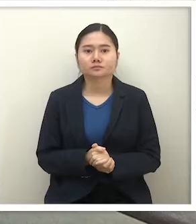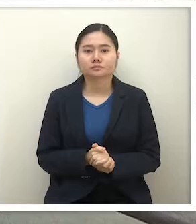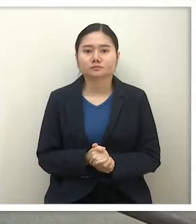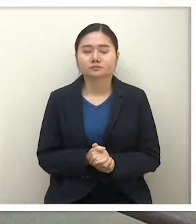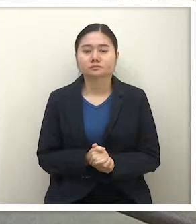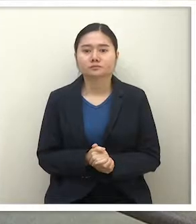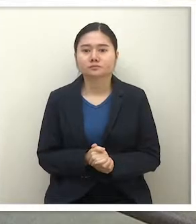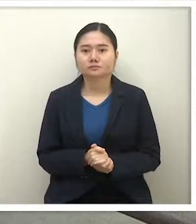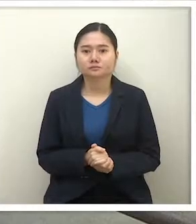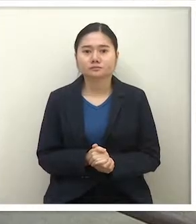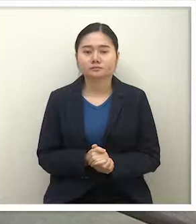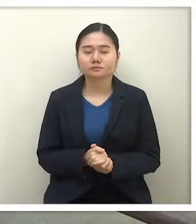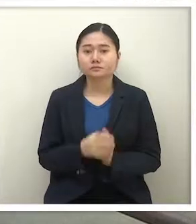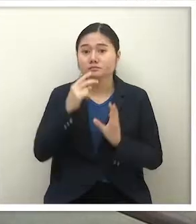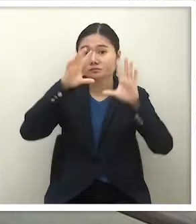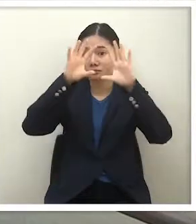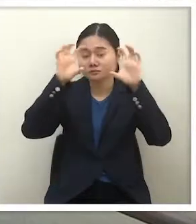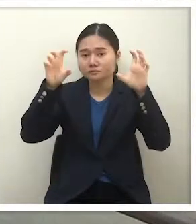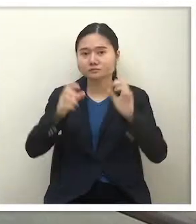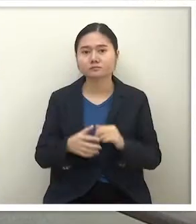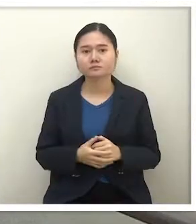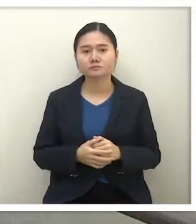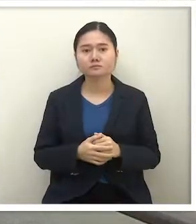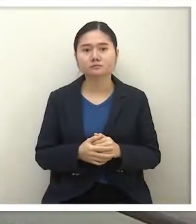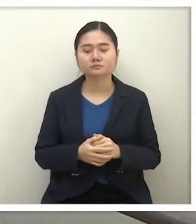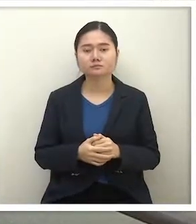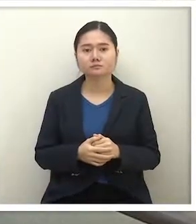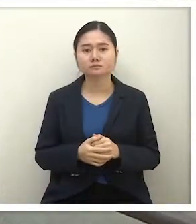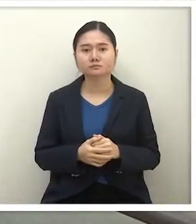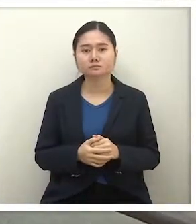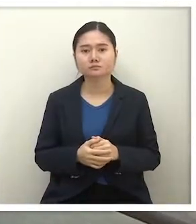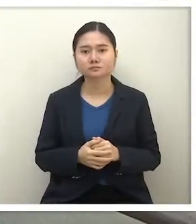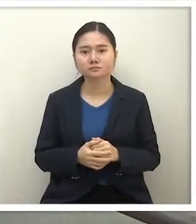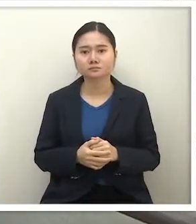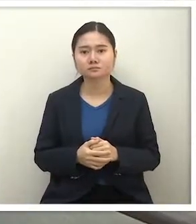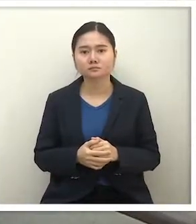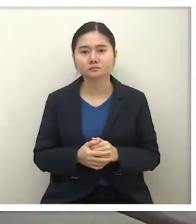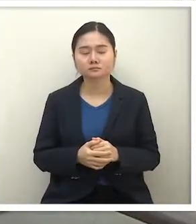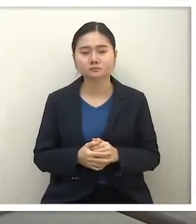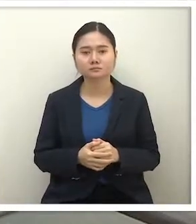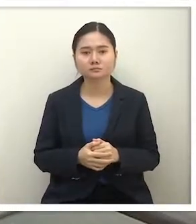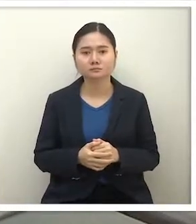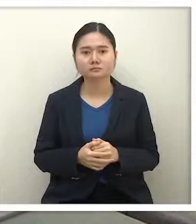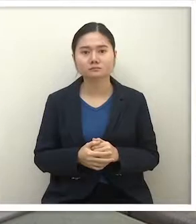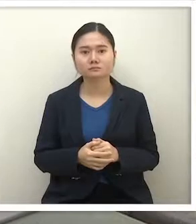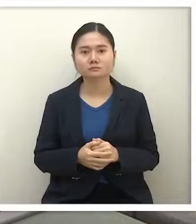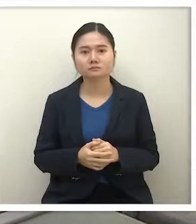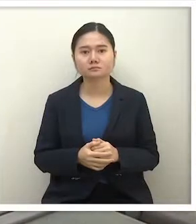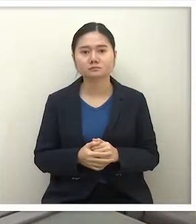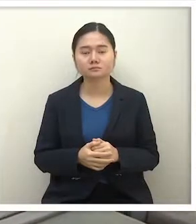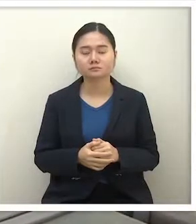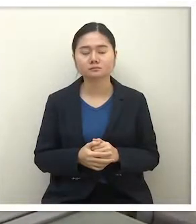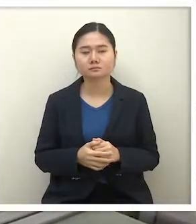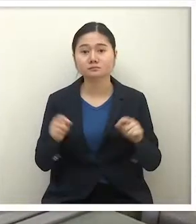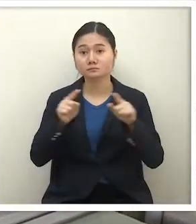เห็นไหมครับดูก้อนเมฆก้อนนี้นะก้อนเมฆก้อนนี้กลุ่มนี้สเต็ปที่2ต่ำ